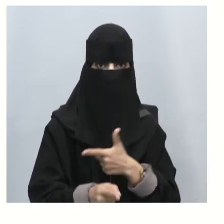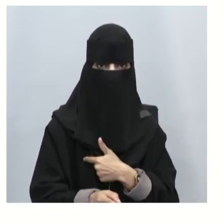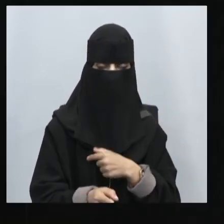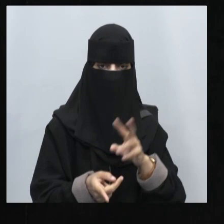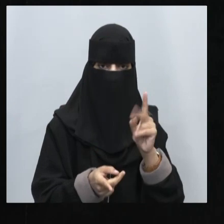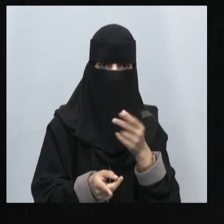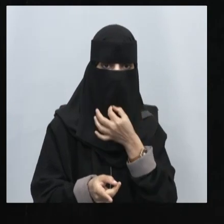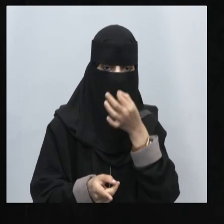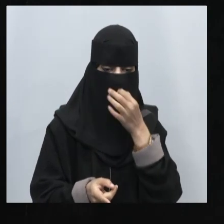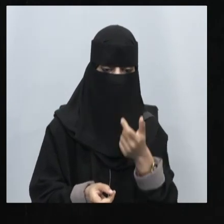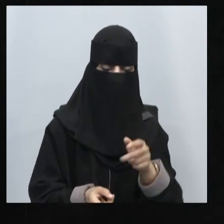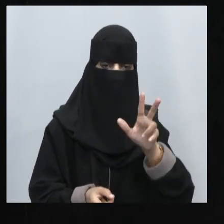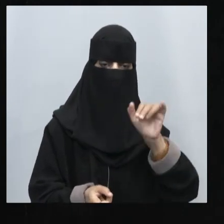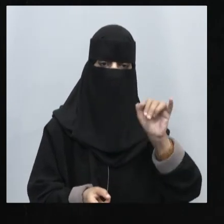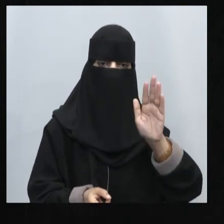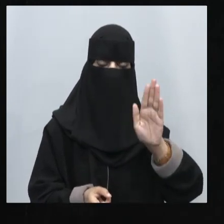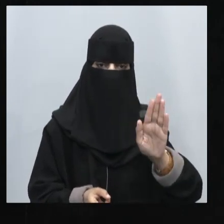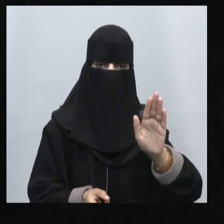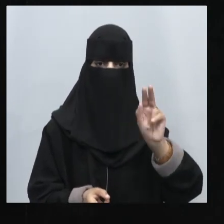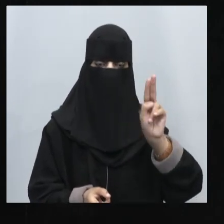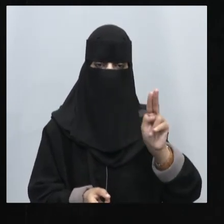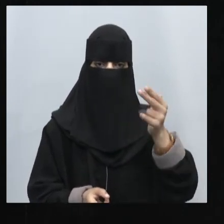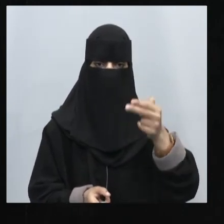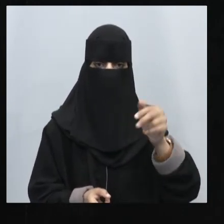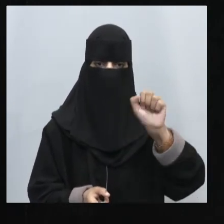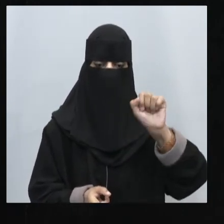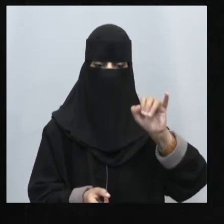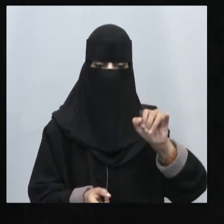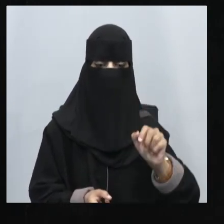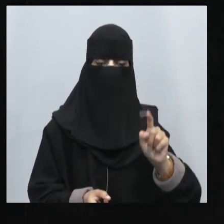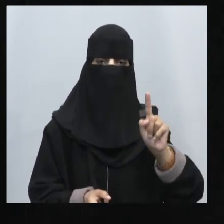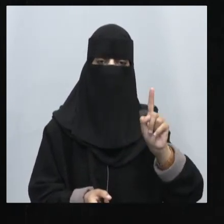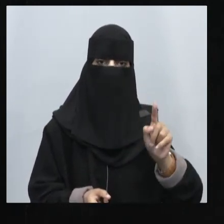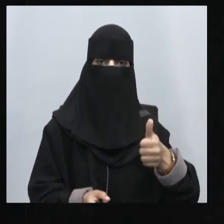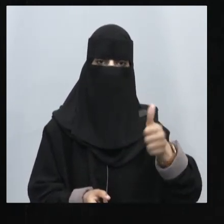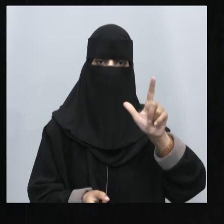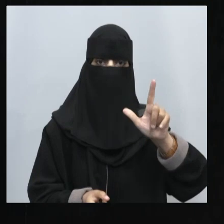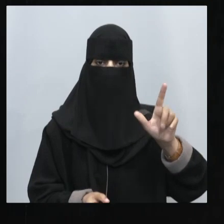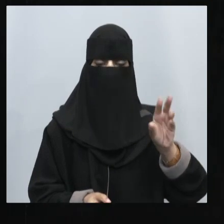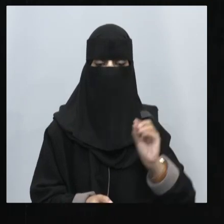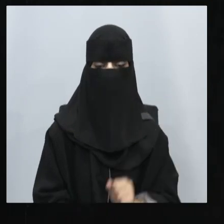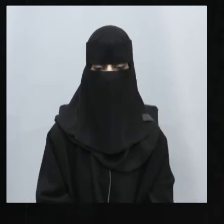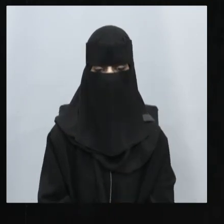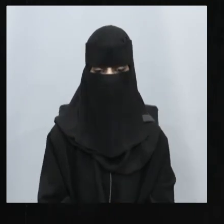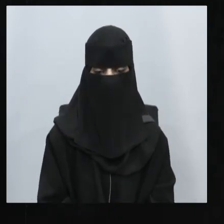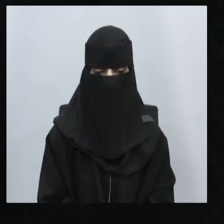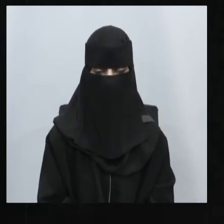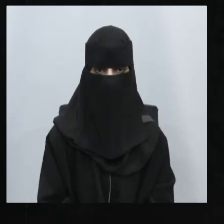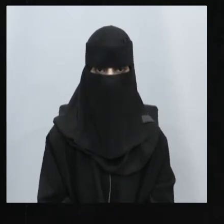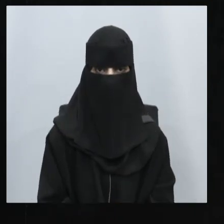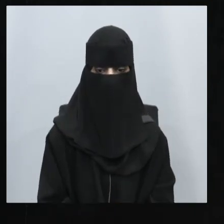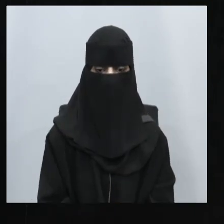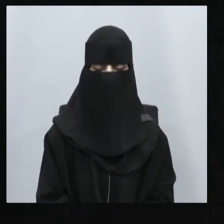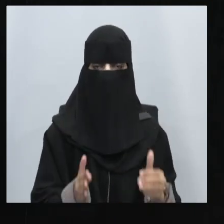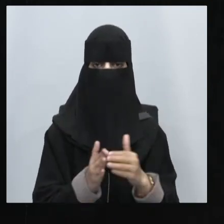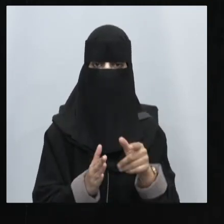اول خلفاء الدوله العباسيه من هو هو ابو العباس عبد الله بن محمد بن علي واخرهم هو